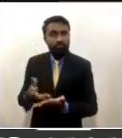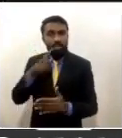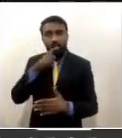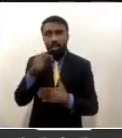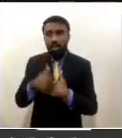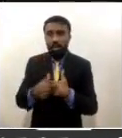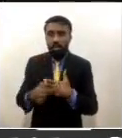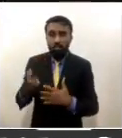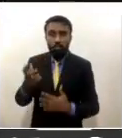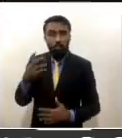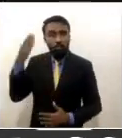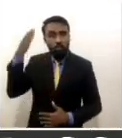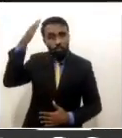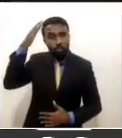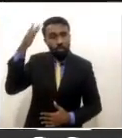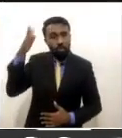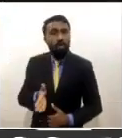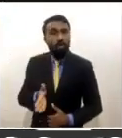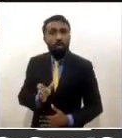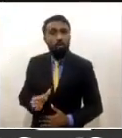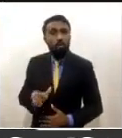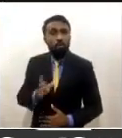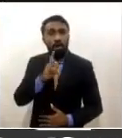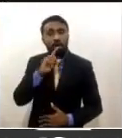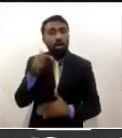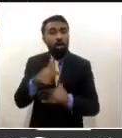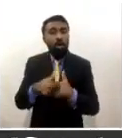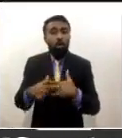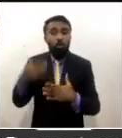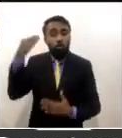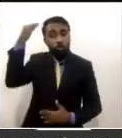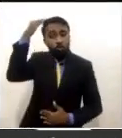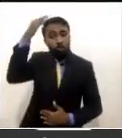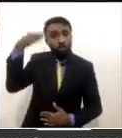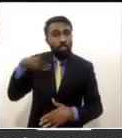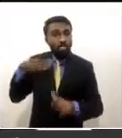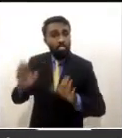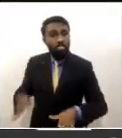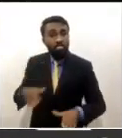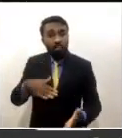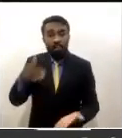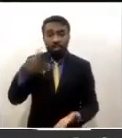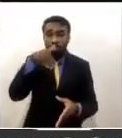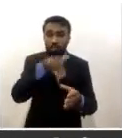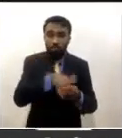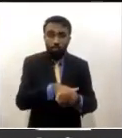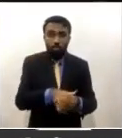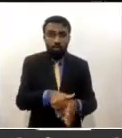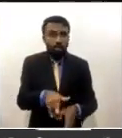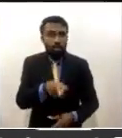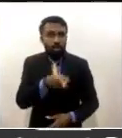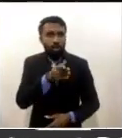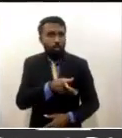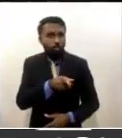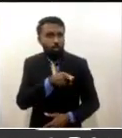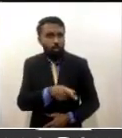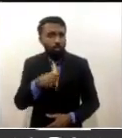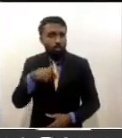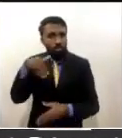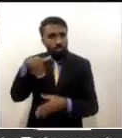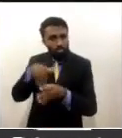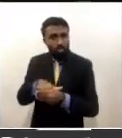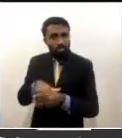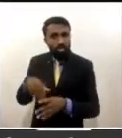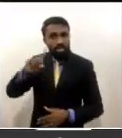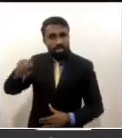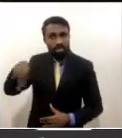ඕනේ කවුරු ගාවද පාම් ඔයිල් තියෙන්නේ, කවුරු ගාවද පාම් ඔයිල් ස්ටොක් තියෙන්නේ. කවුරු හරි ගාව පාම් ඔයිල් ස්ටොක් තියෙනවා නම් පාම් ඔයිල් හෙට ඉඳන් අද ඉඳන්